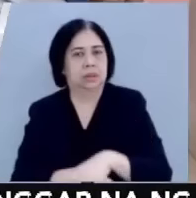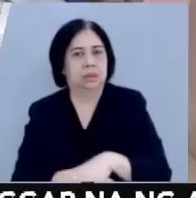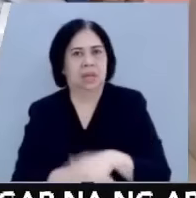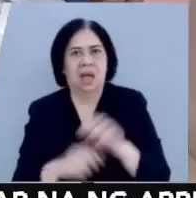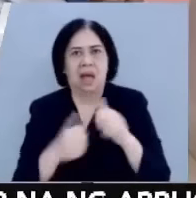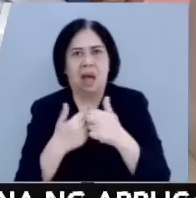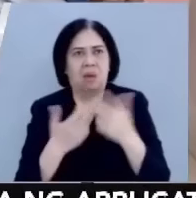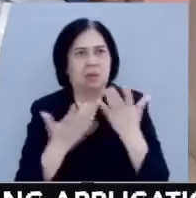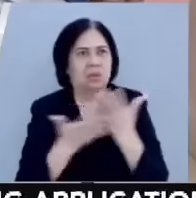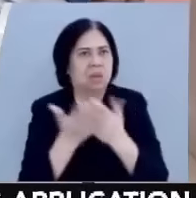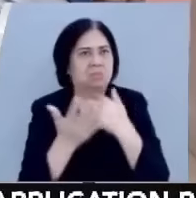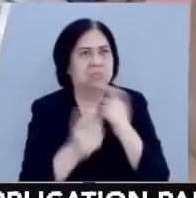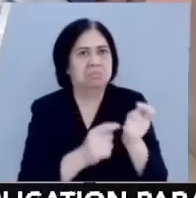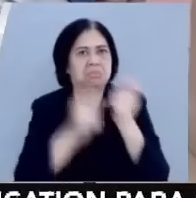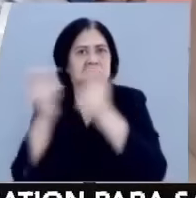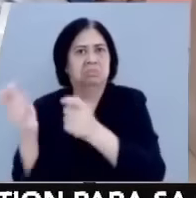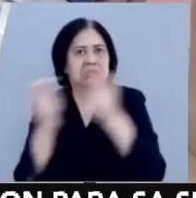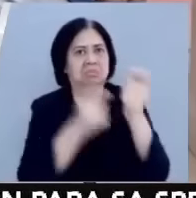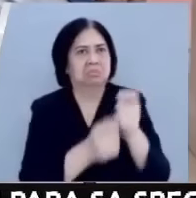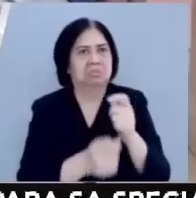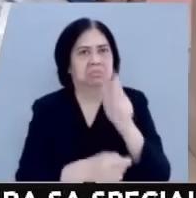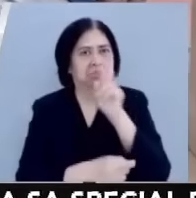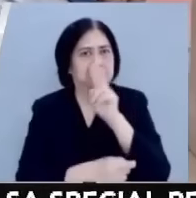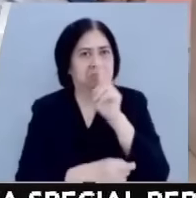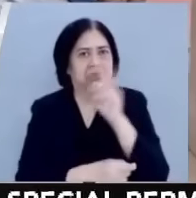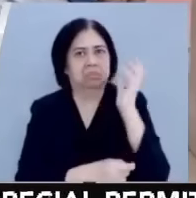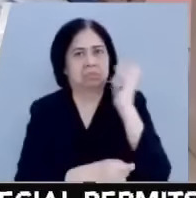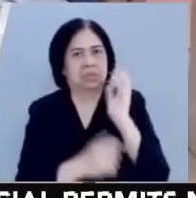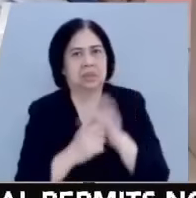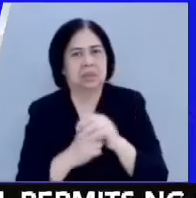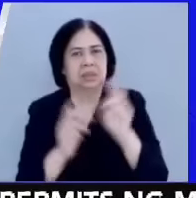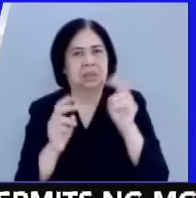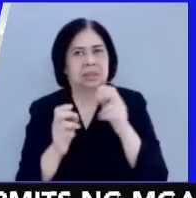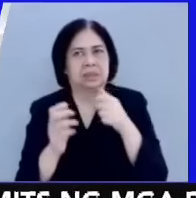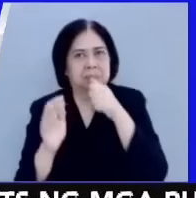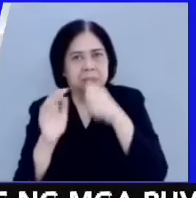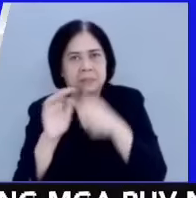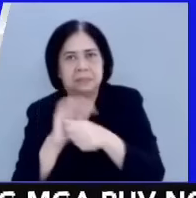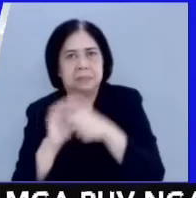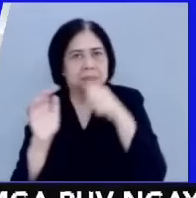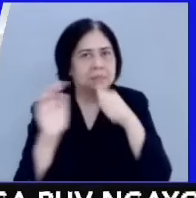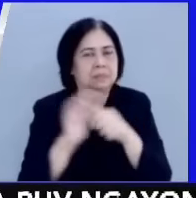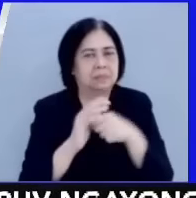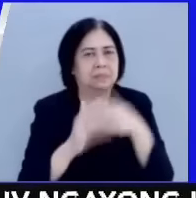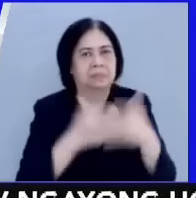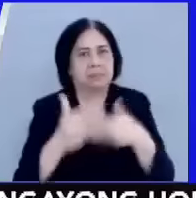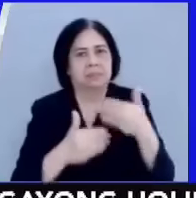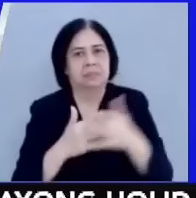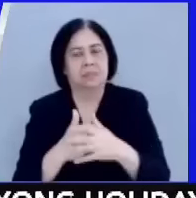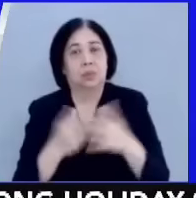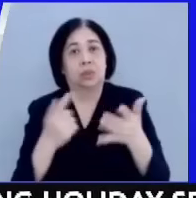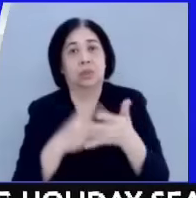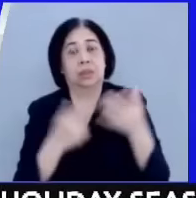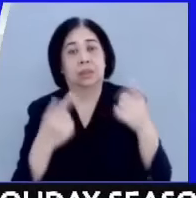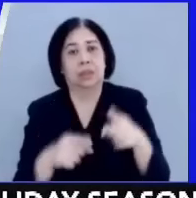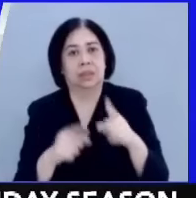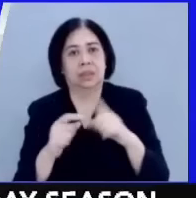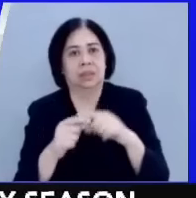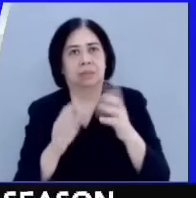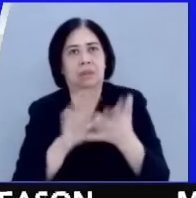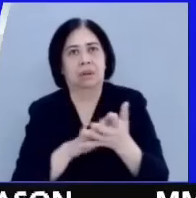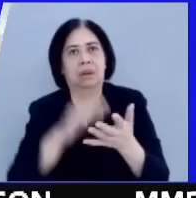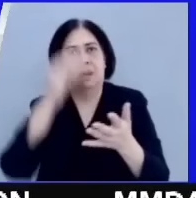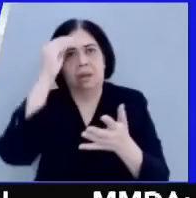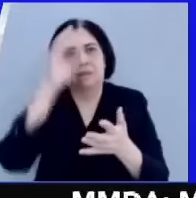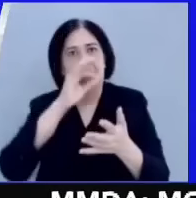Visayas at Mindanao ah guilla operations na lang kasi yung ang nangyari diyan natuto yung mga Pilipino na gumawa ng